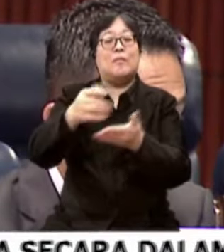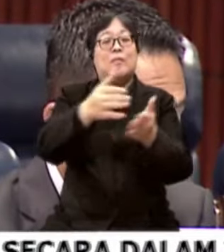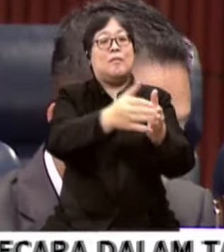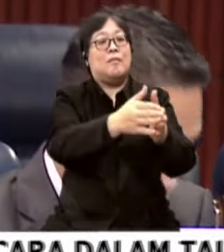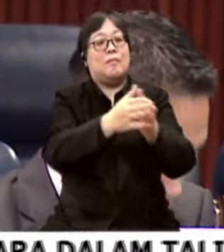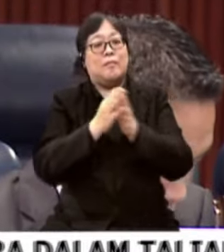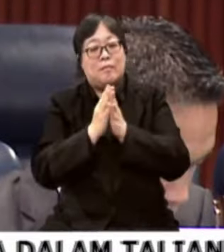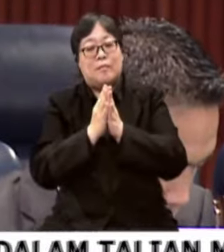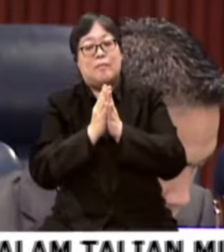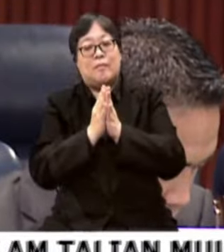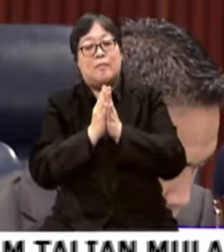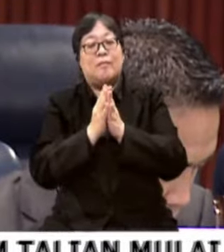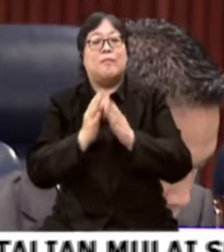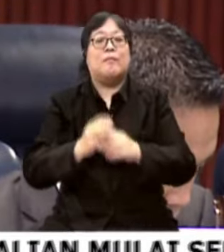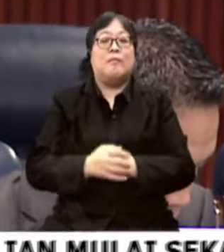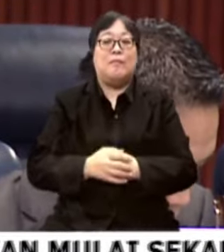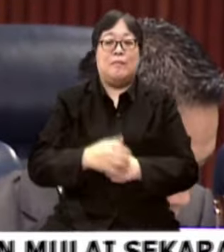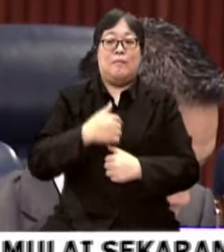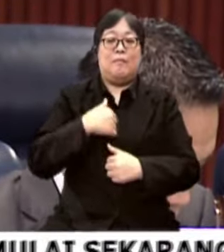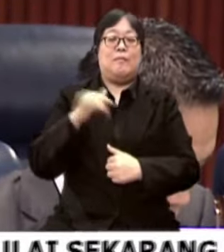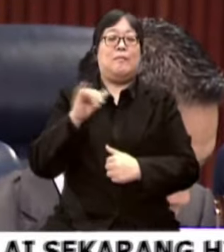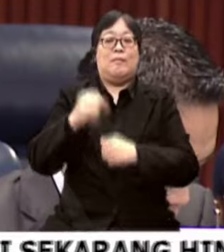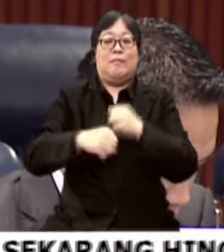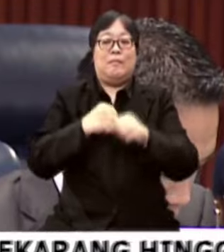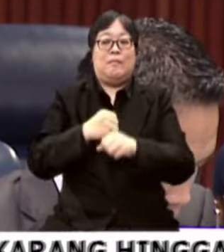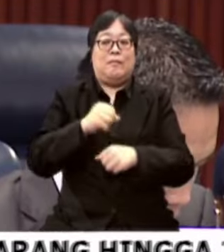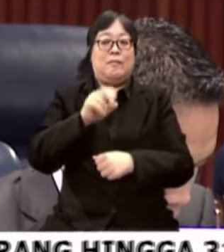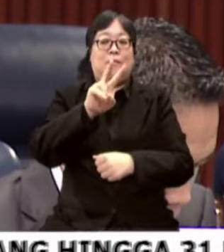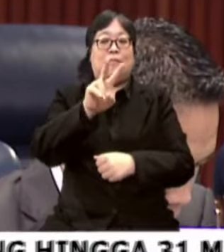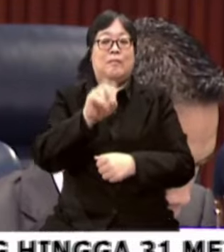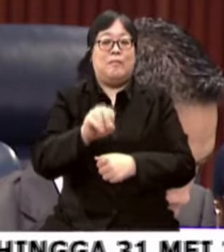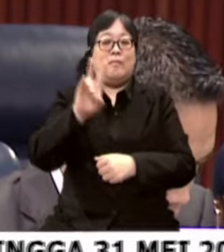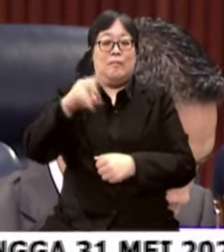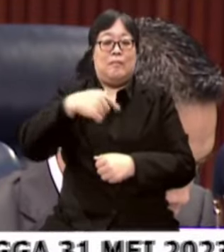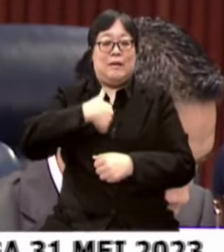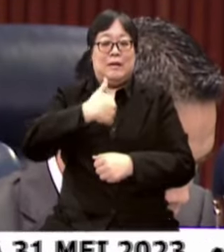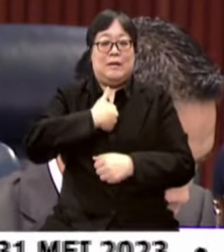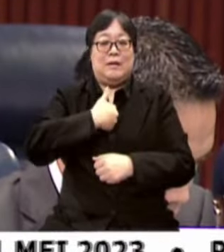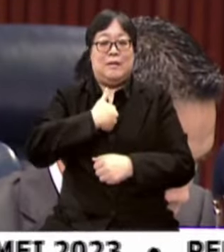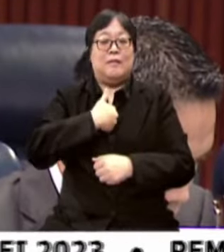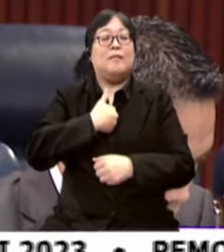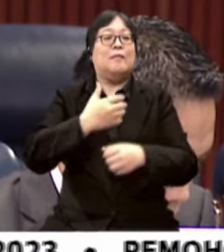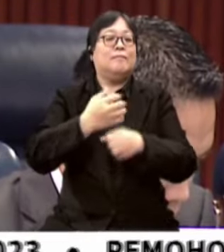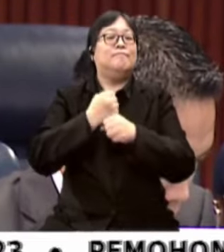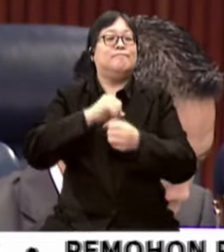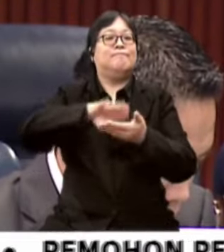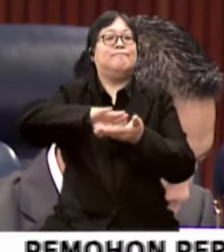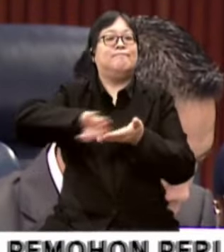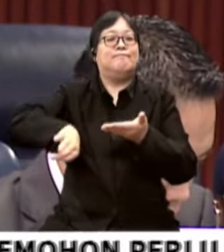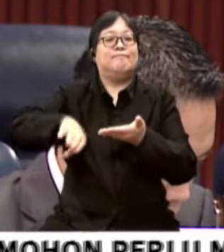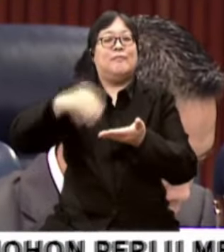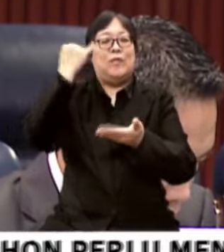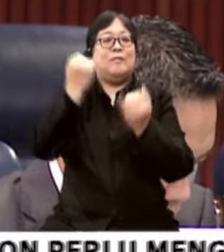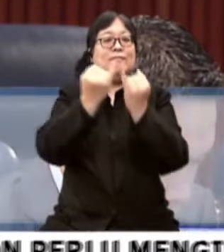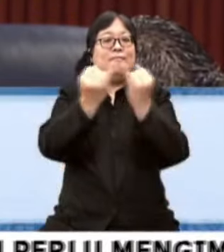Oke harus di pohon saya juga pada tahun 2007 saya sendiri pernah dapat penghancuran